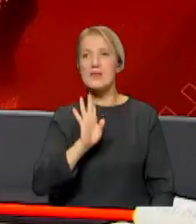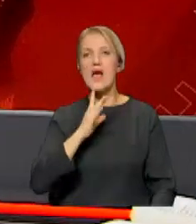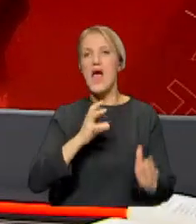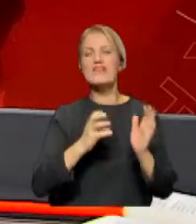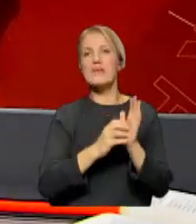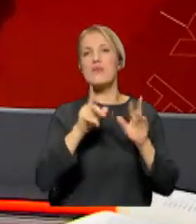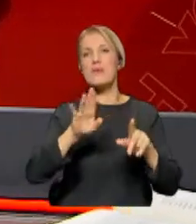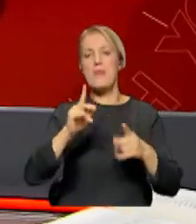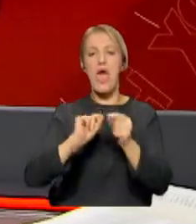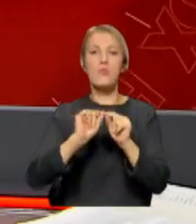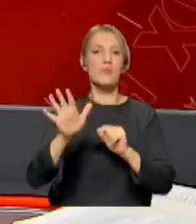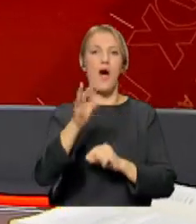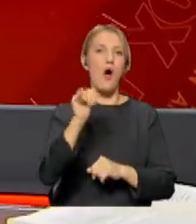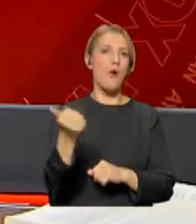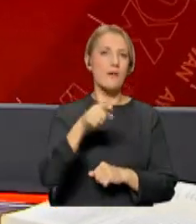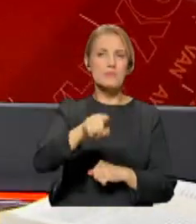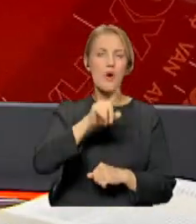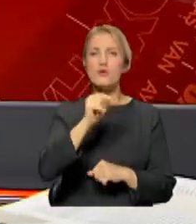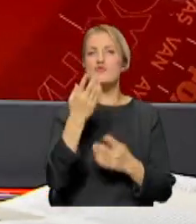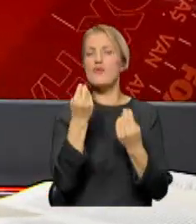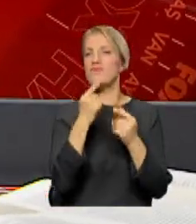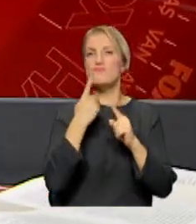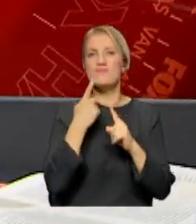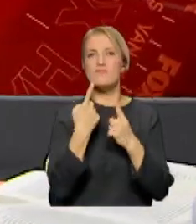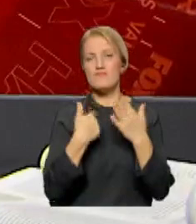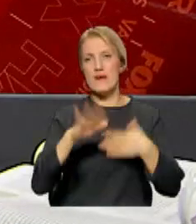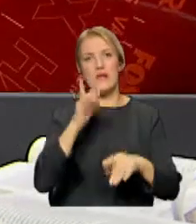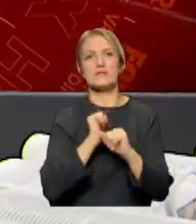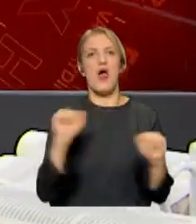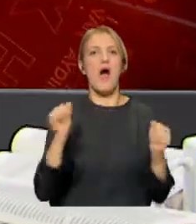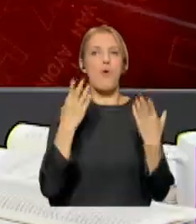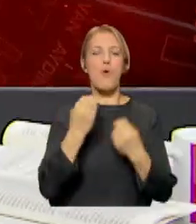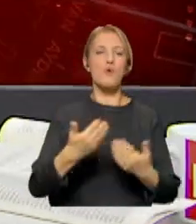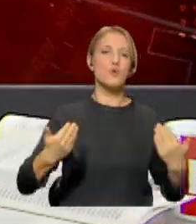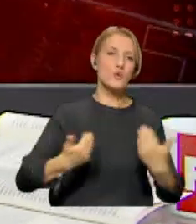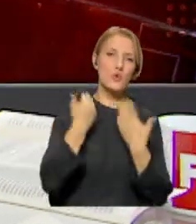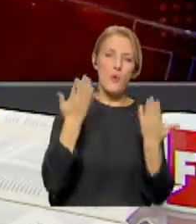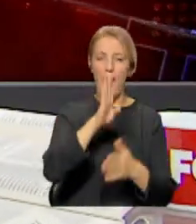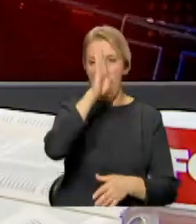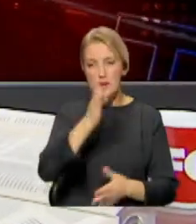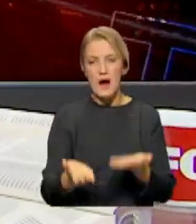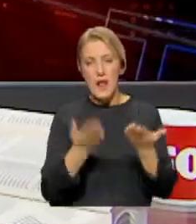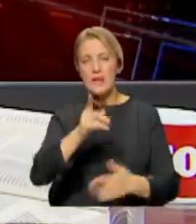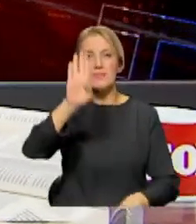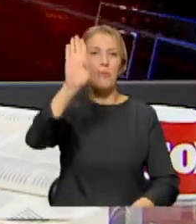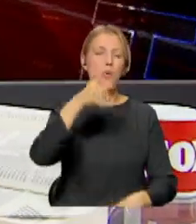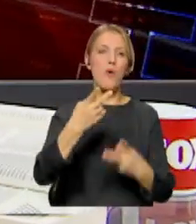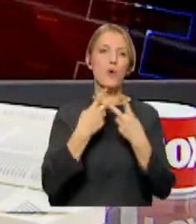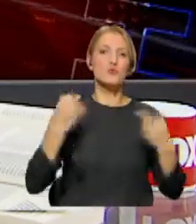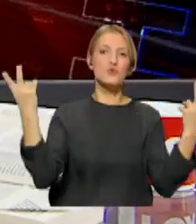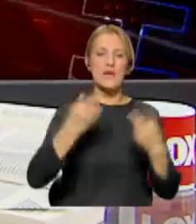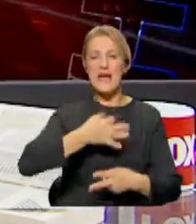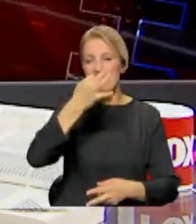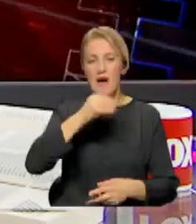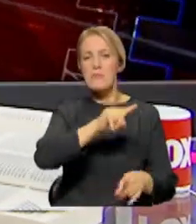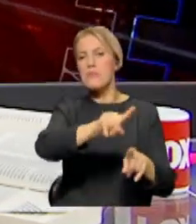çalışıyorum ekonomi Tabii çok daha önemli orada çok daha fazla zarar olur bize veya hukukta veya adalette veya Demokraside özgürlükte